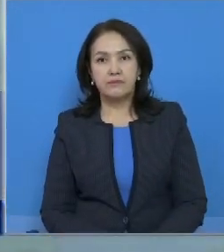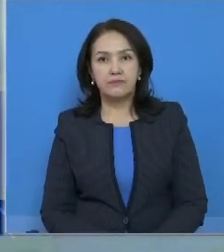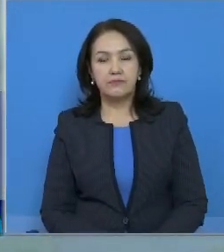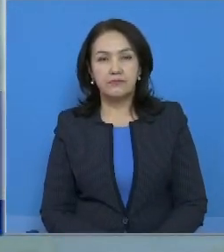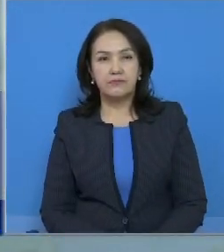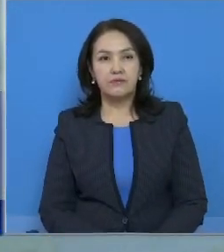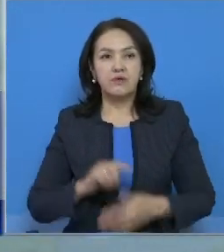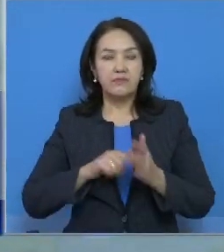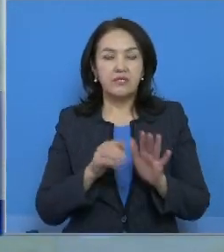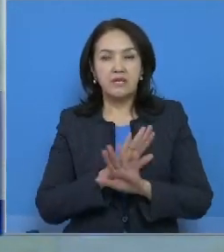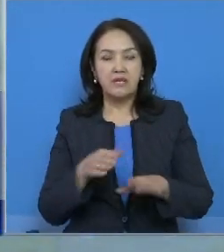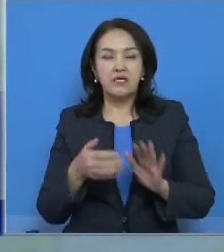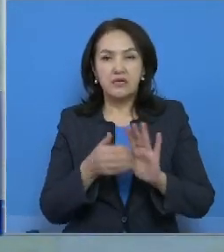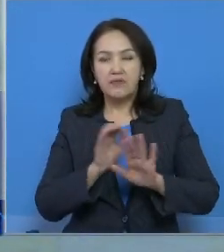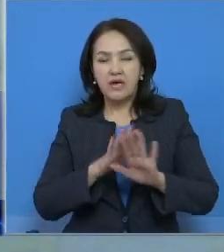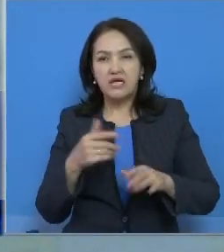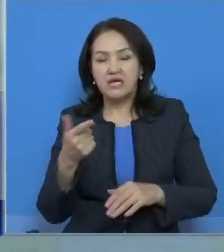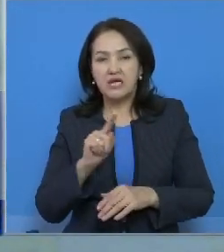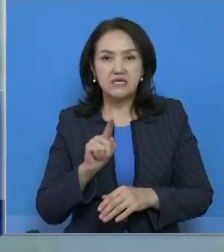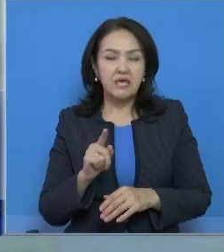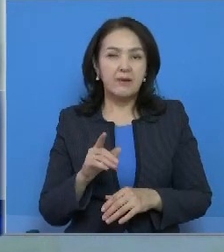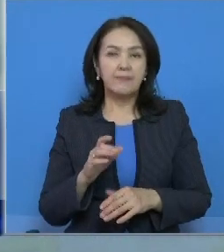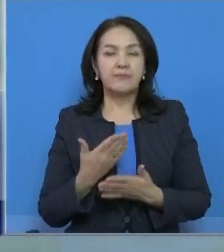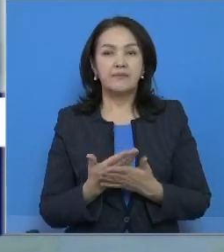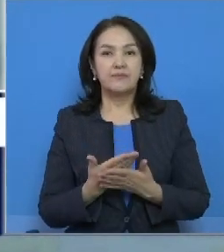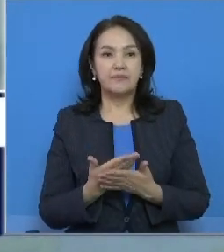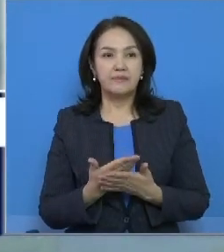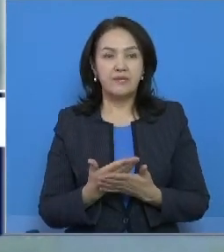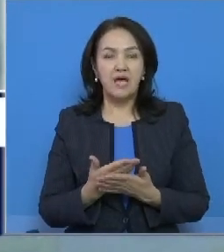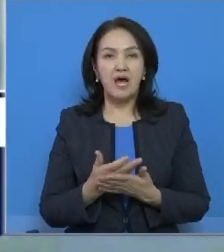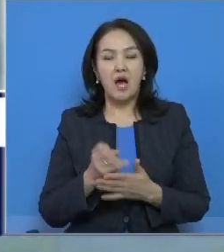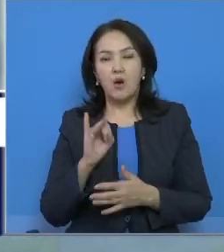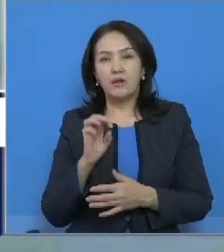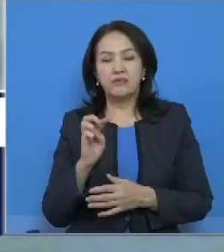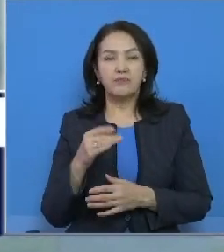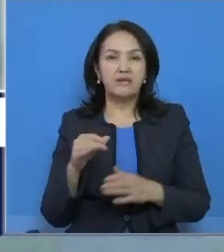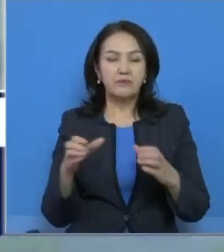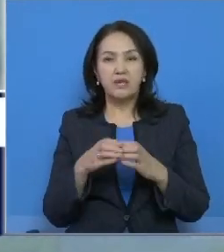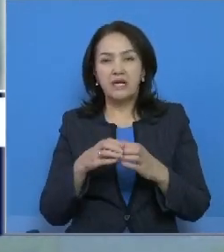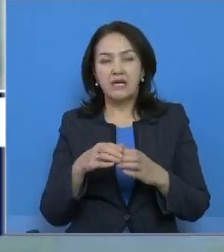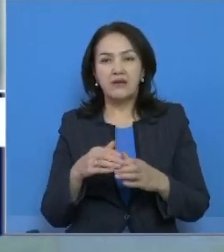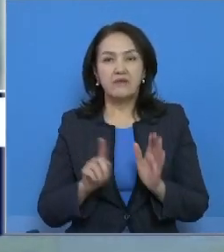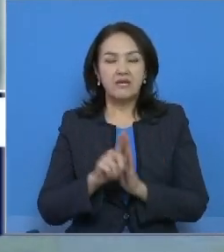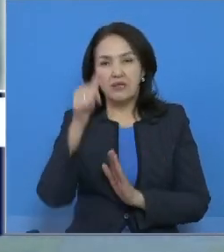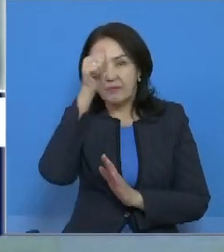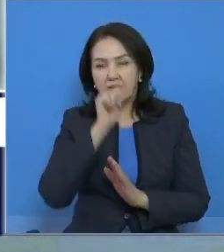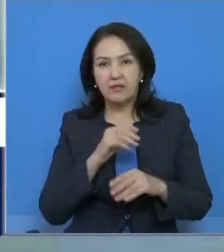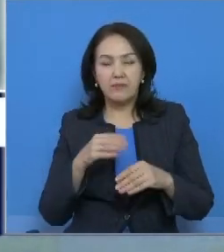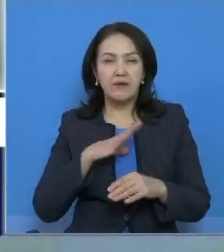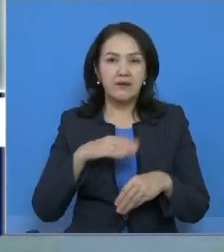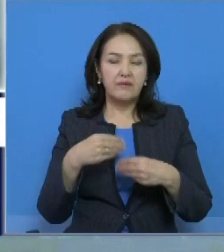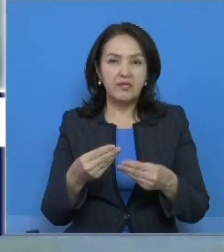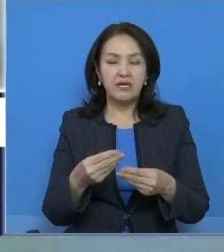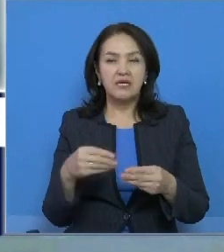в целях недопущения дефицита Жижи нефтяного газа в начале месяца было выделено